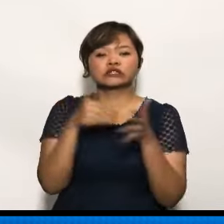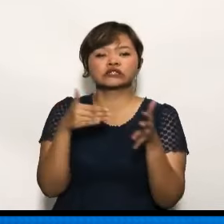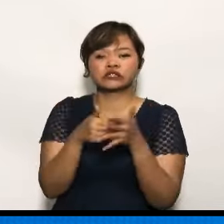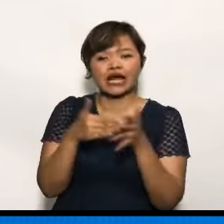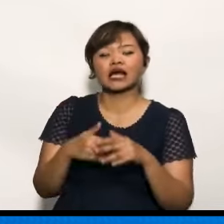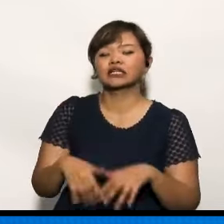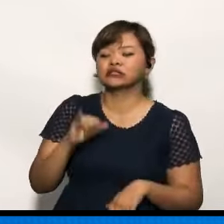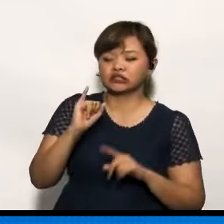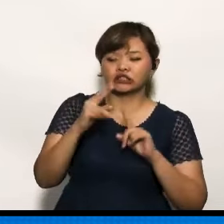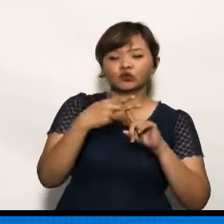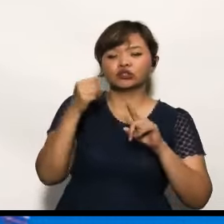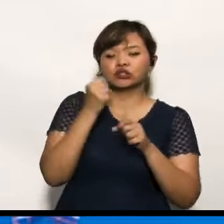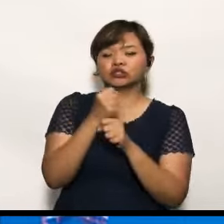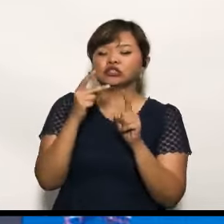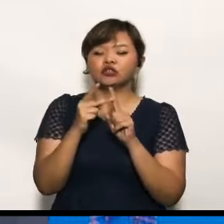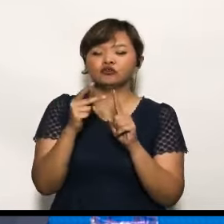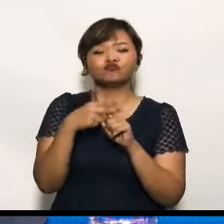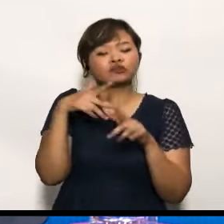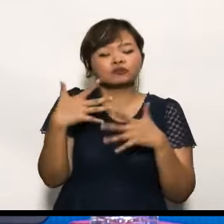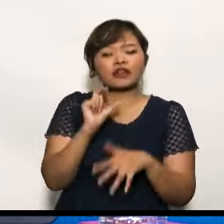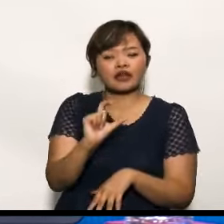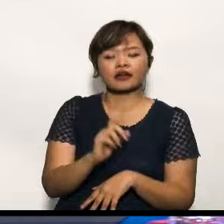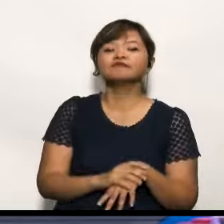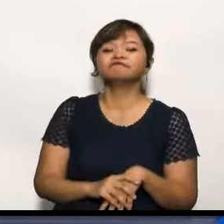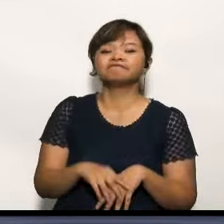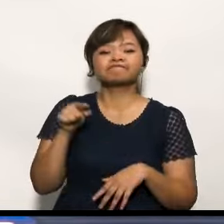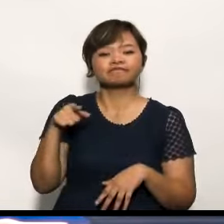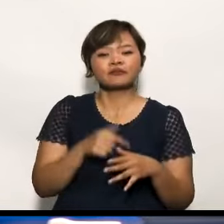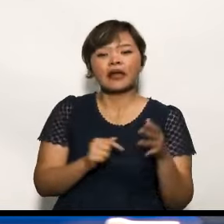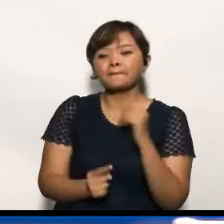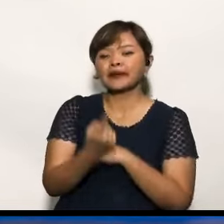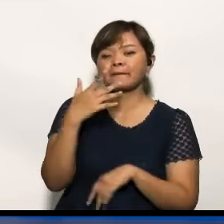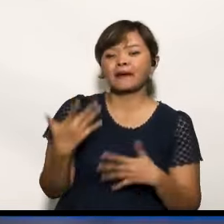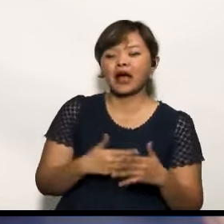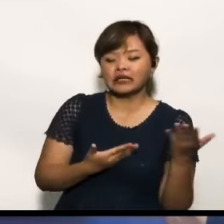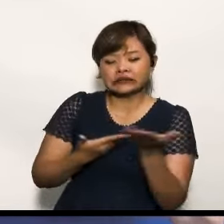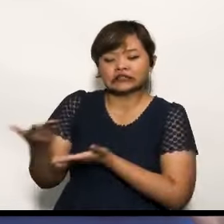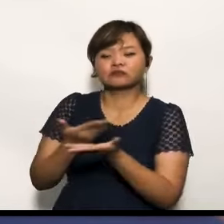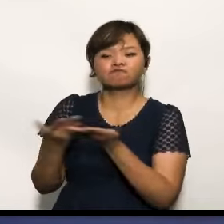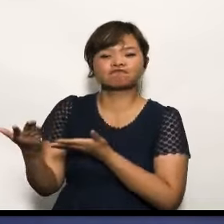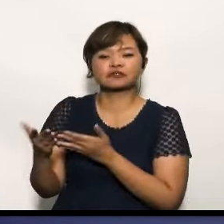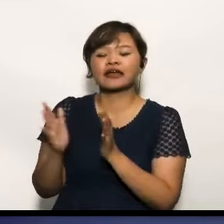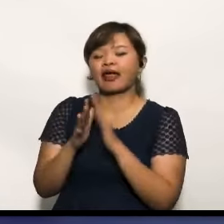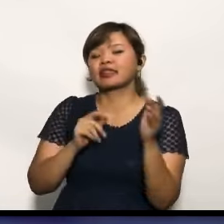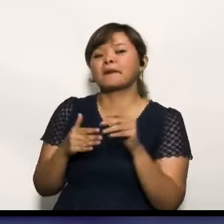bertanya, how does IFGF build brick by brick? It's come, grow, serve, dan lead.